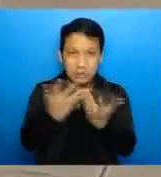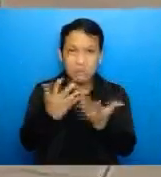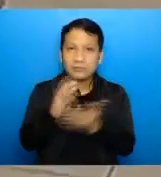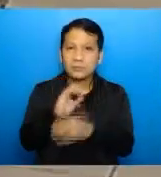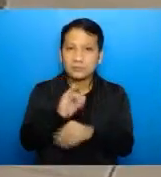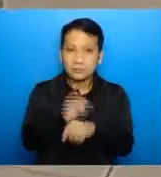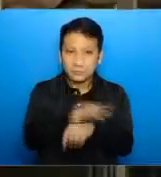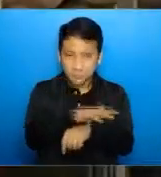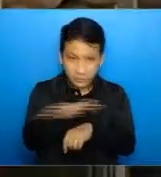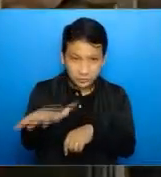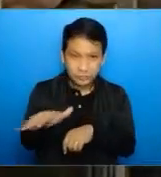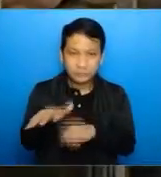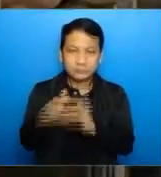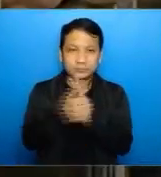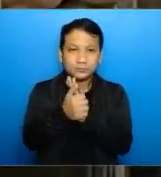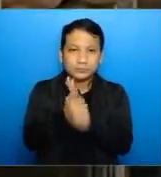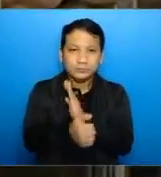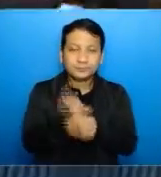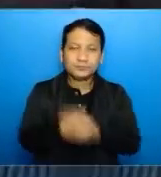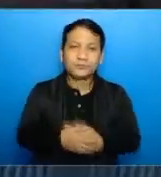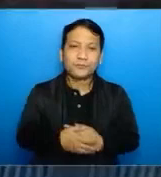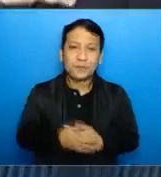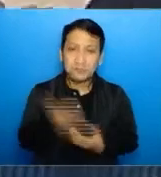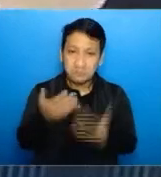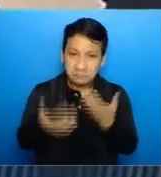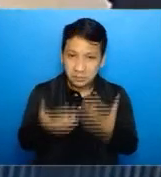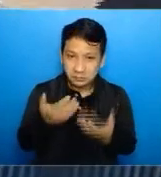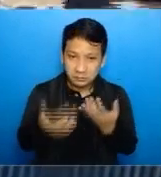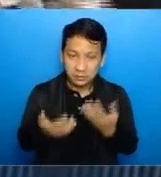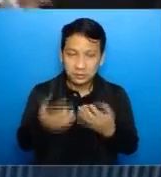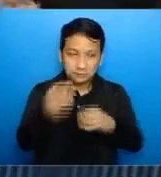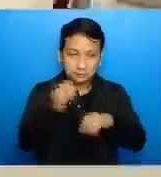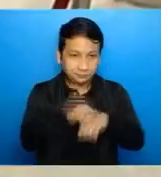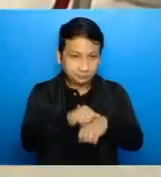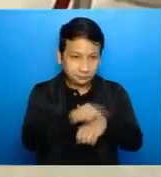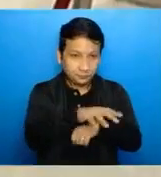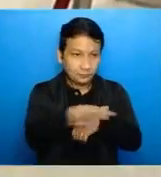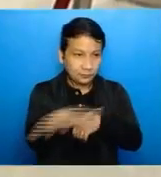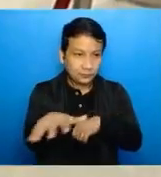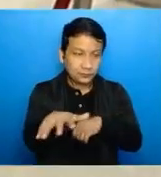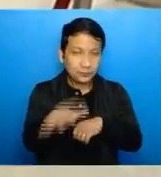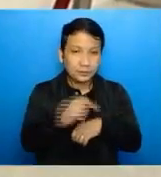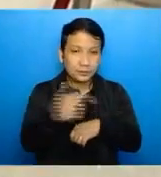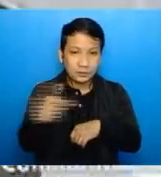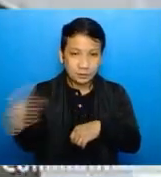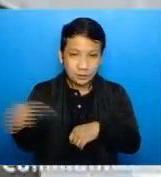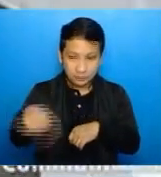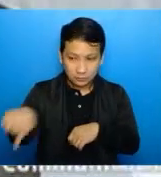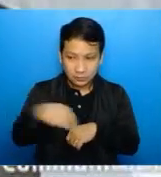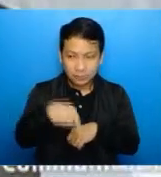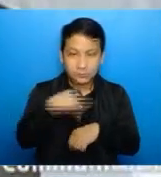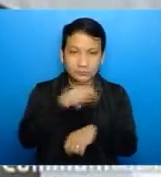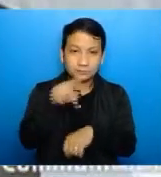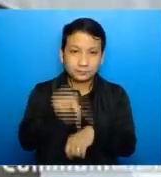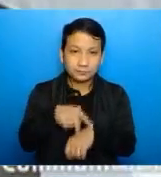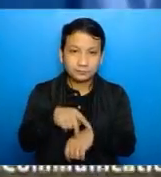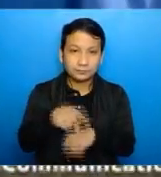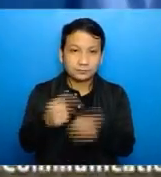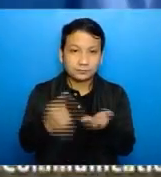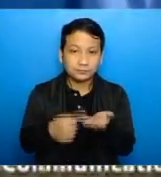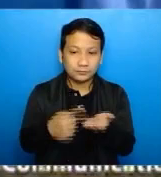Jane Sulante, posibleng may local transmission na ng Delta variant sa Pilipinas. Kaya sa kanyang Talk to the People